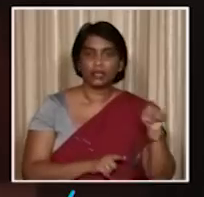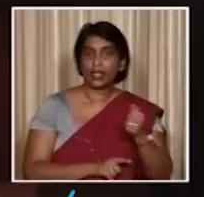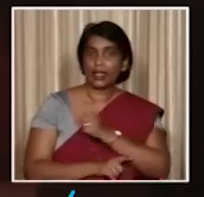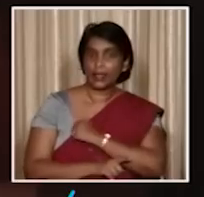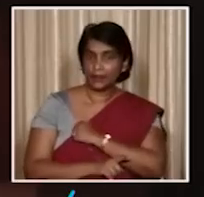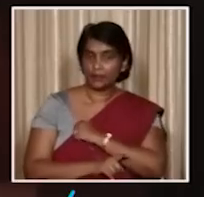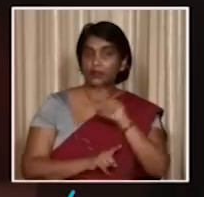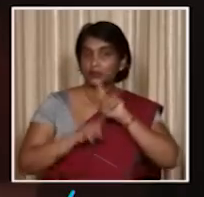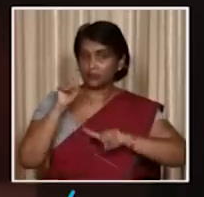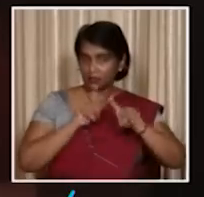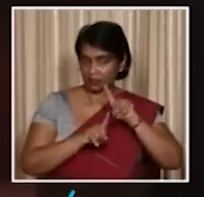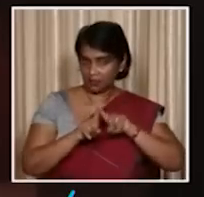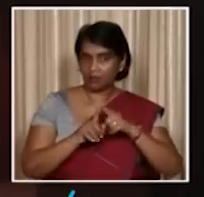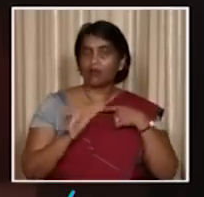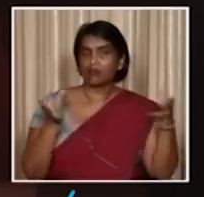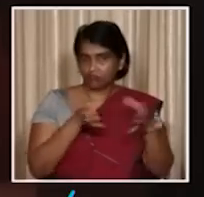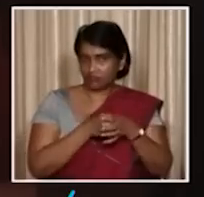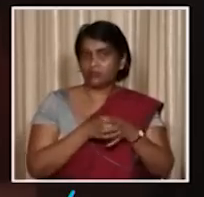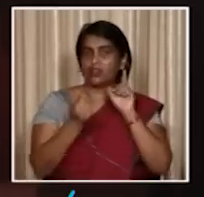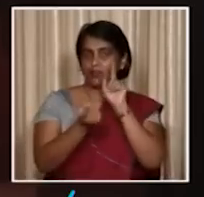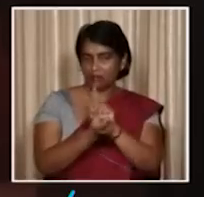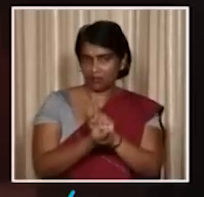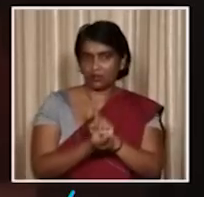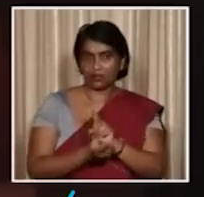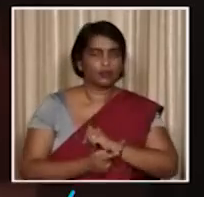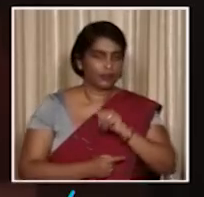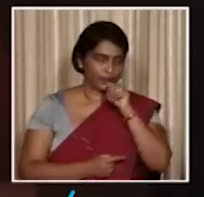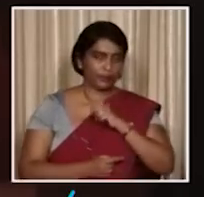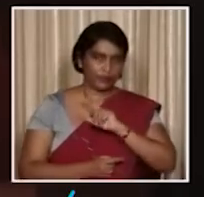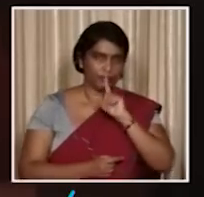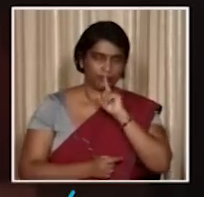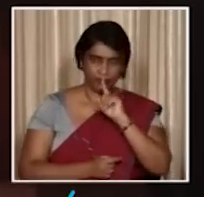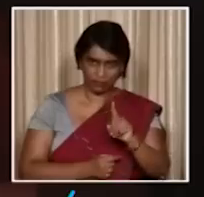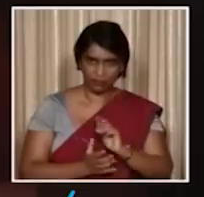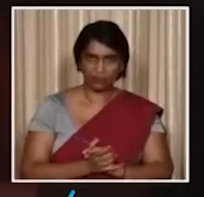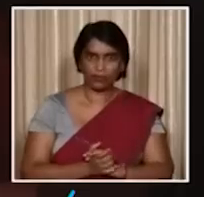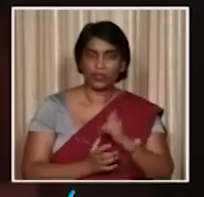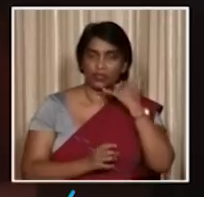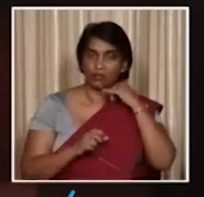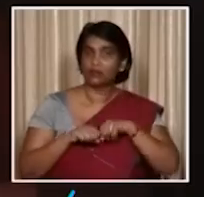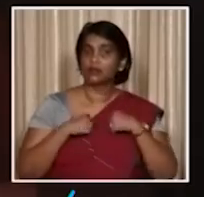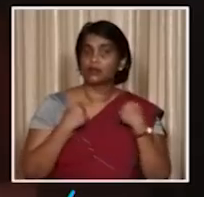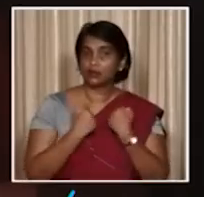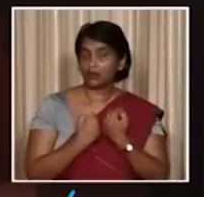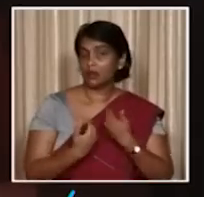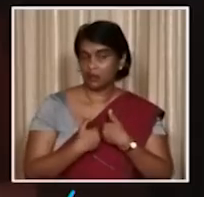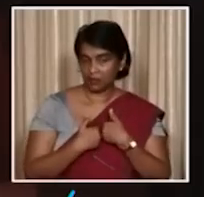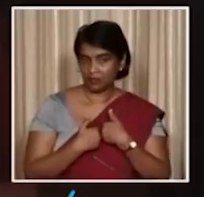තානාපති දූත පිරිස අපි හමු වුණා. මම ඔබතුමාට පැහැදිලි කරන්න කැමතියි සමගි ජන බලවේගයේ අපි